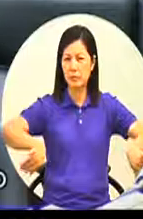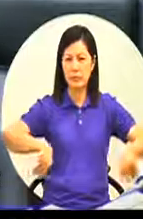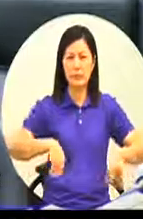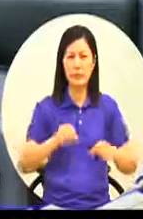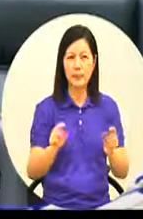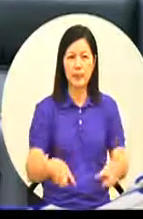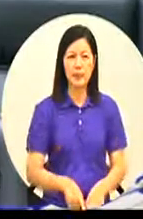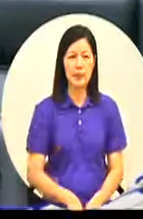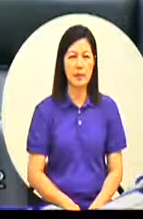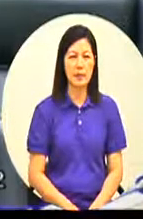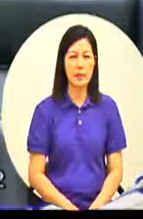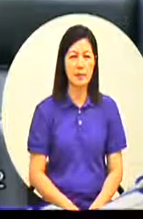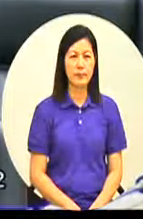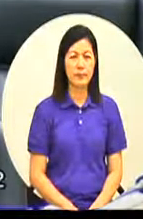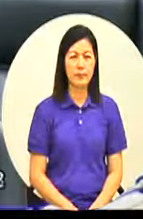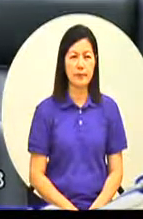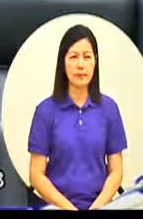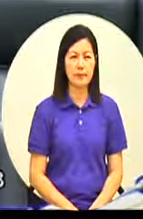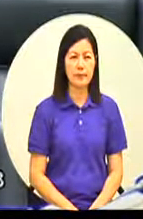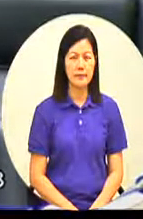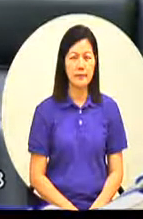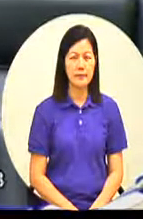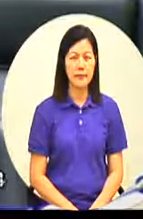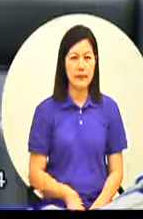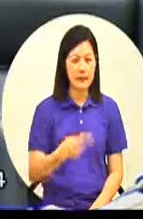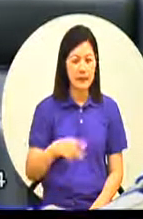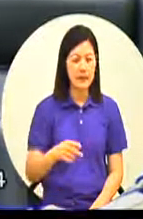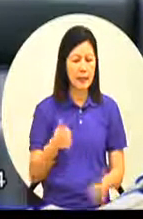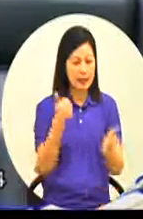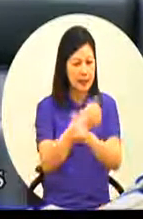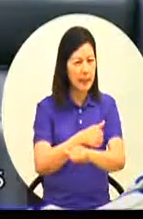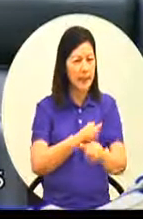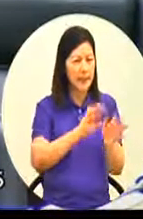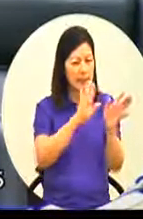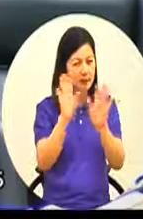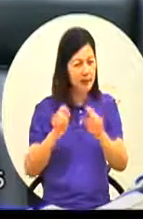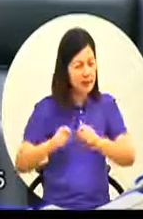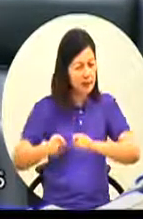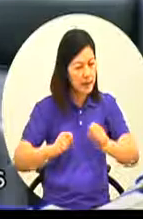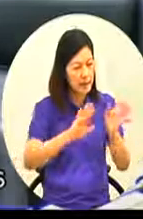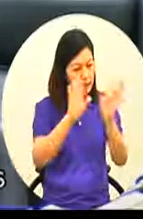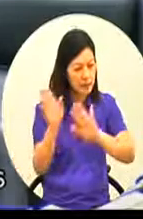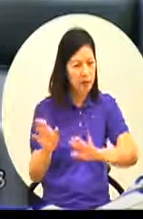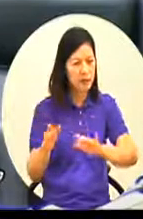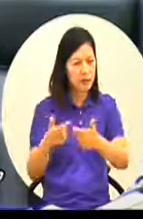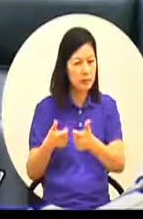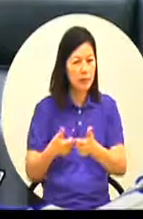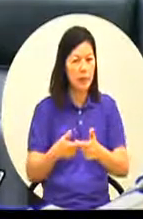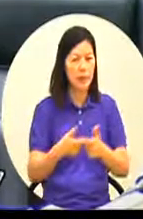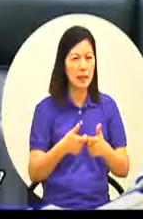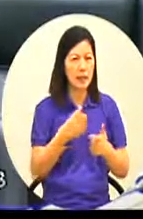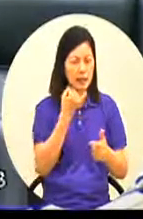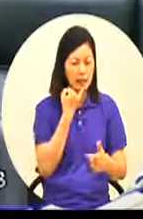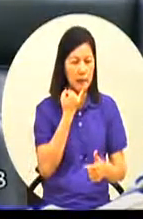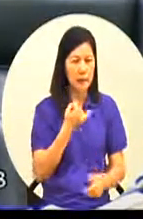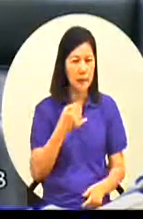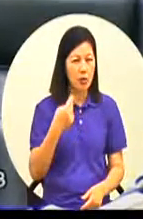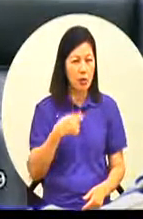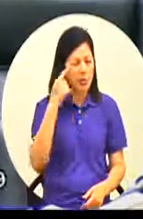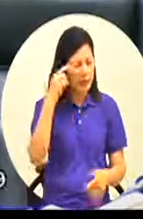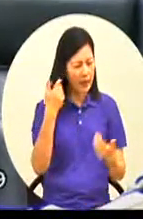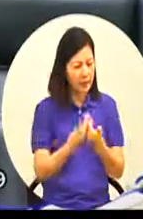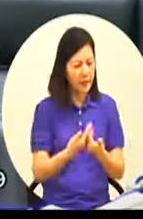啊。哦，啊，除非你有更好的一个替代一个方案，我觉得我本席不是说反对啊，来烧